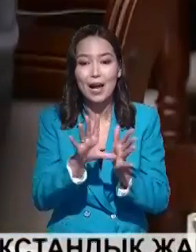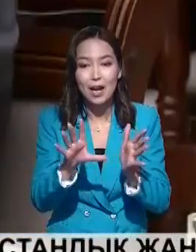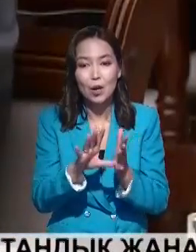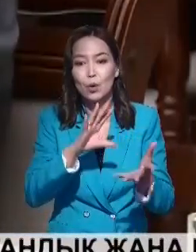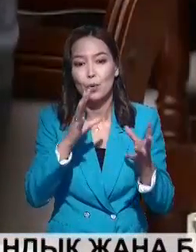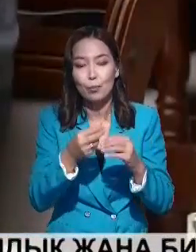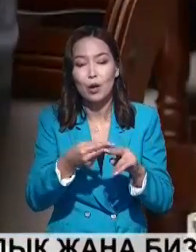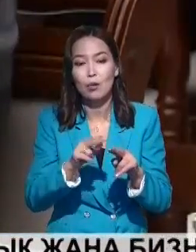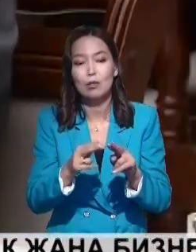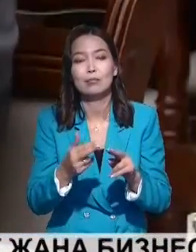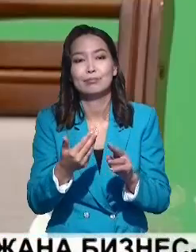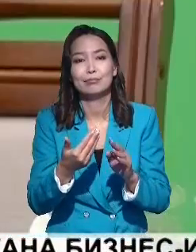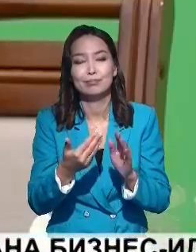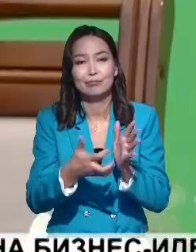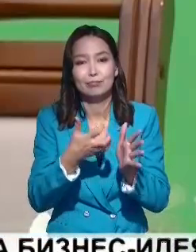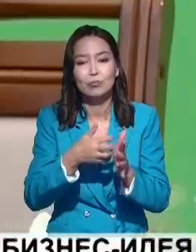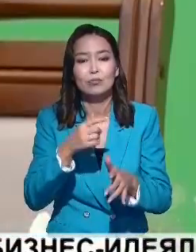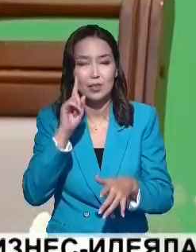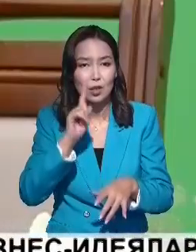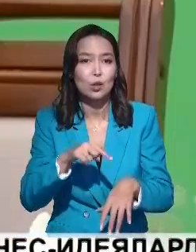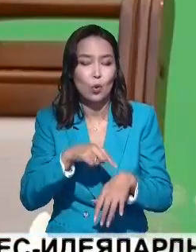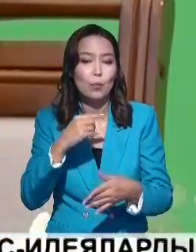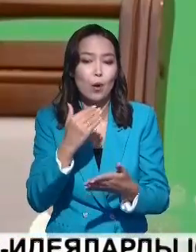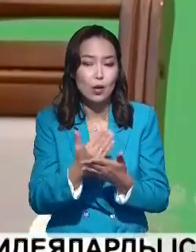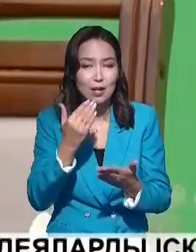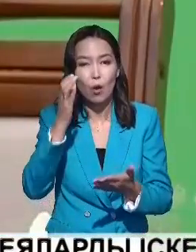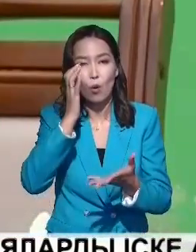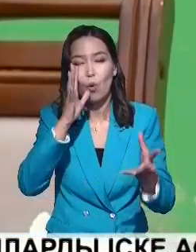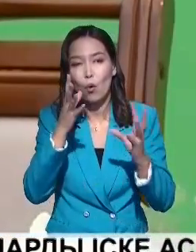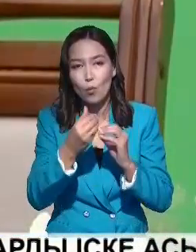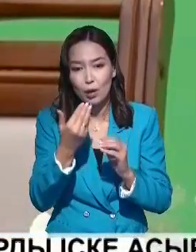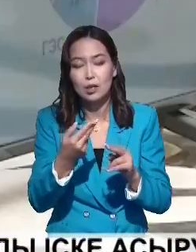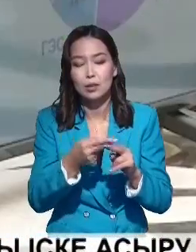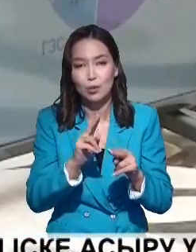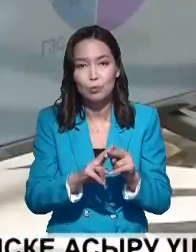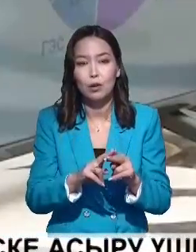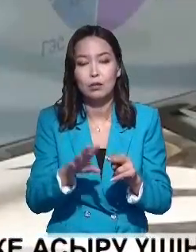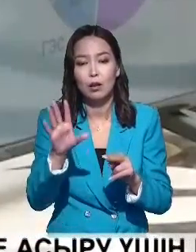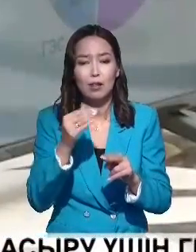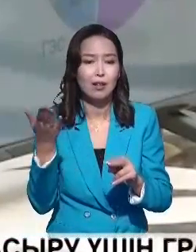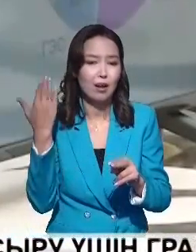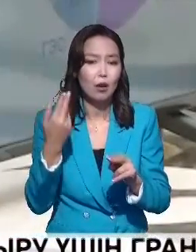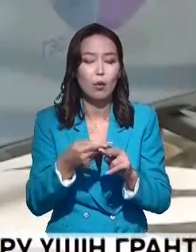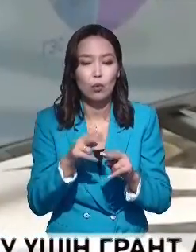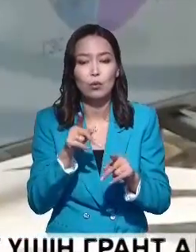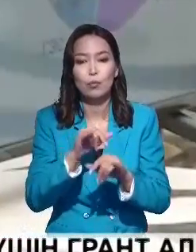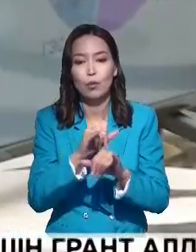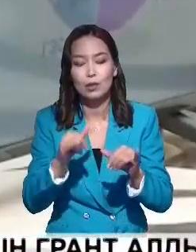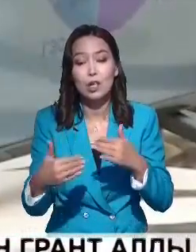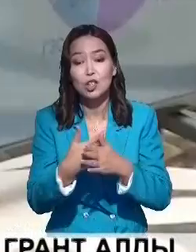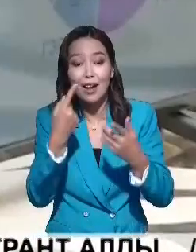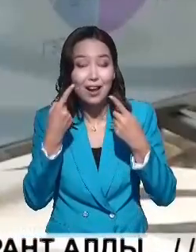энергетикасының тапшылығын жақсы білет. Қалымдардың болжамынша бұл көрсеткіш бүгінде 2 гигаватт. 10 жыл бұрын болжанған тапшылық жаңа